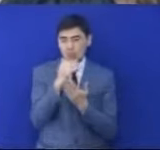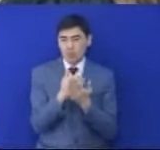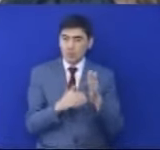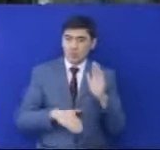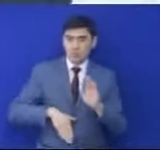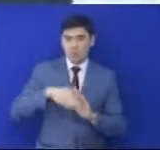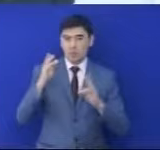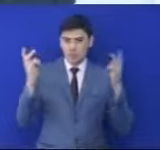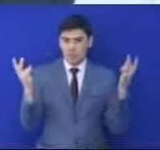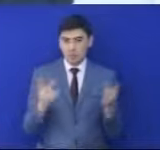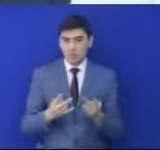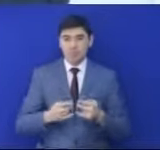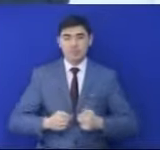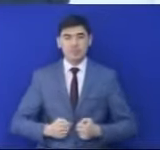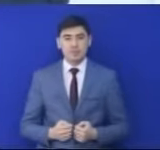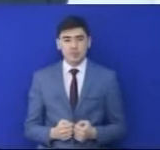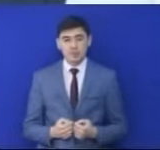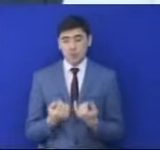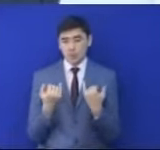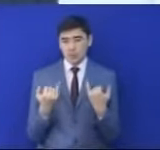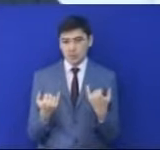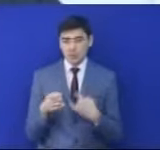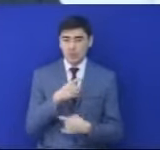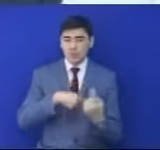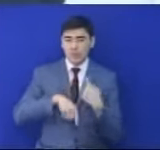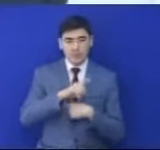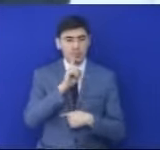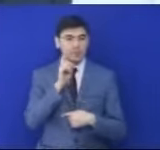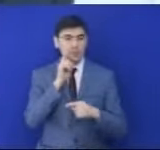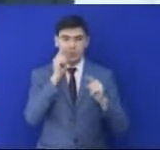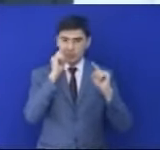болатын. Жастарымызға көңіл бөліп, бүгіннен бастап,